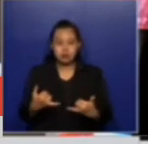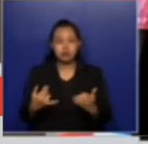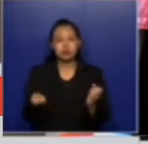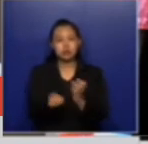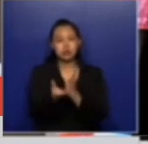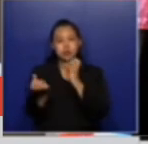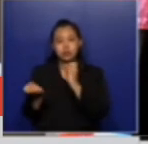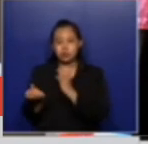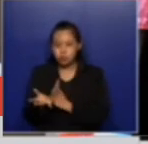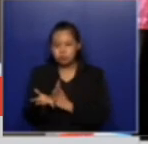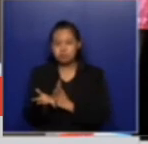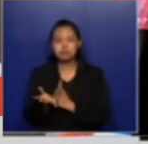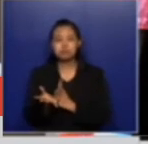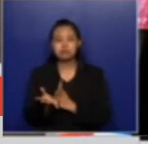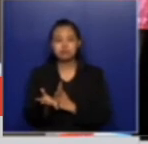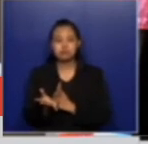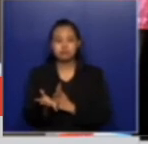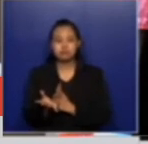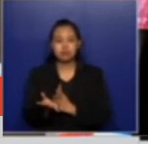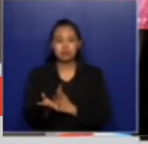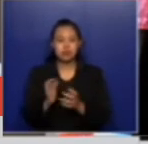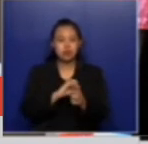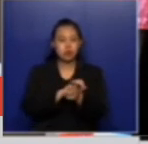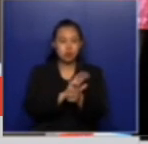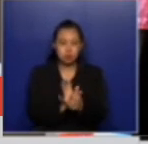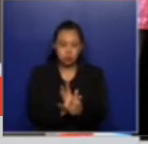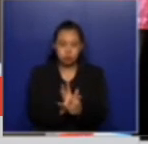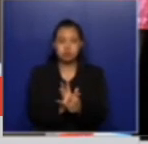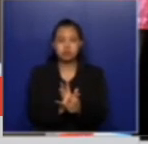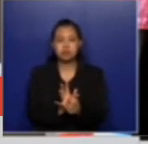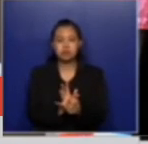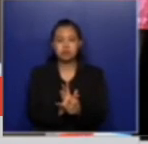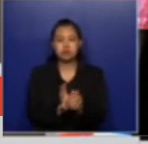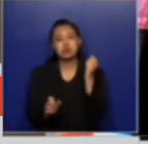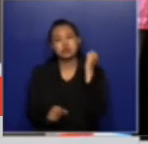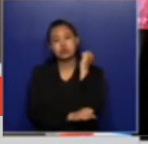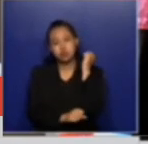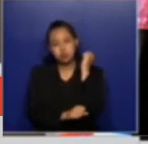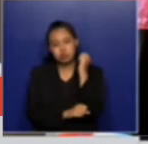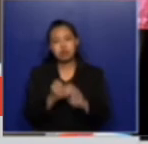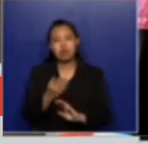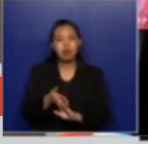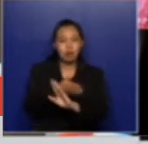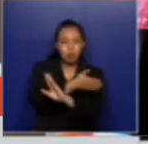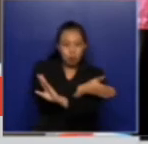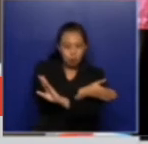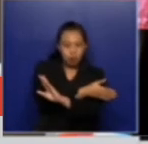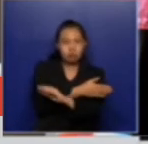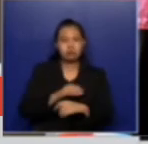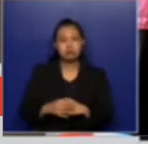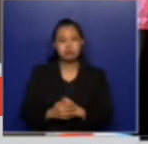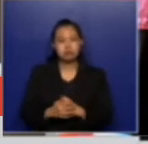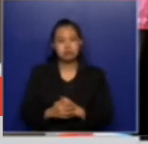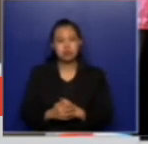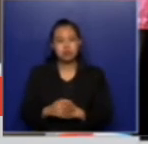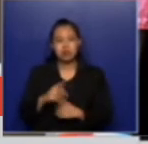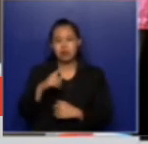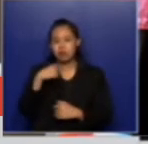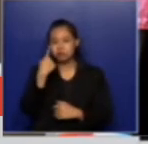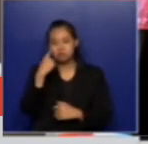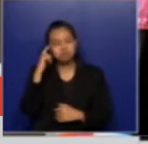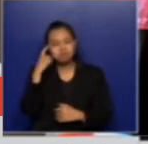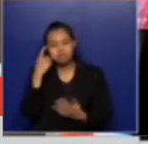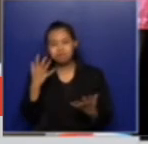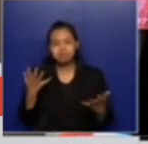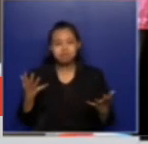ได้ยากทั้งภัยโควิดทั้งที่ยากจนมาก่อนหน้าแล้วนั้นไม่มีใครหรอกครับนอกจาก